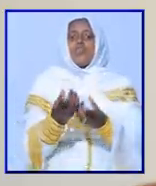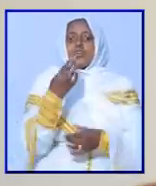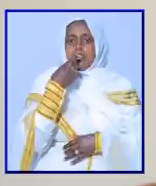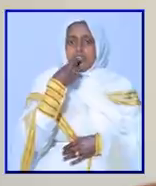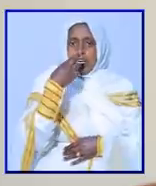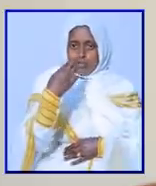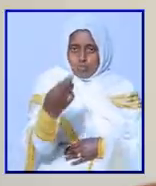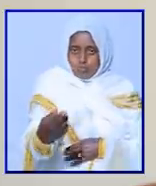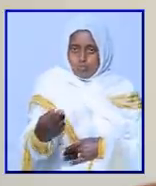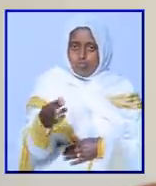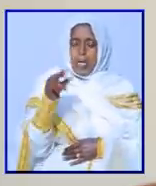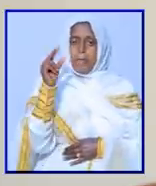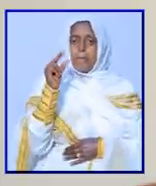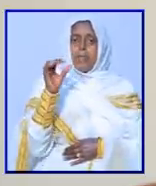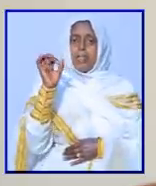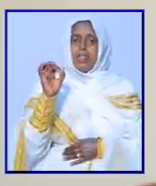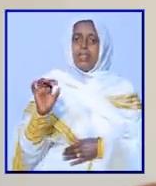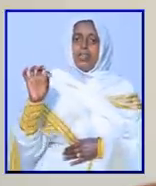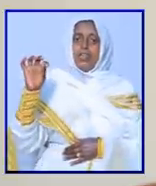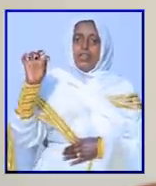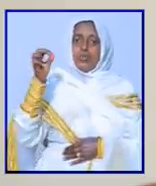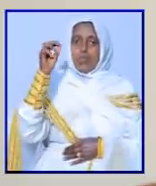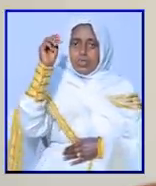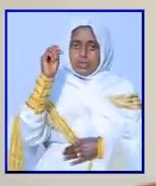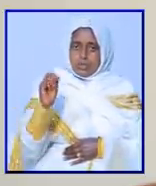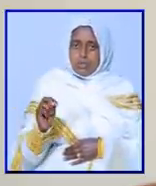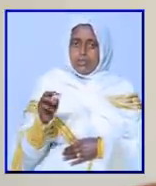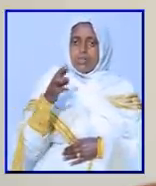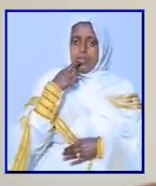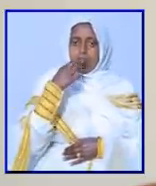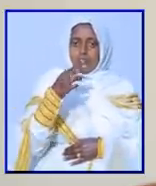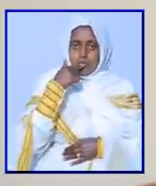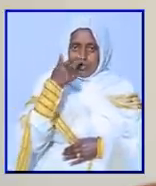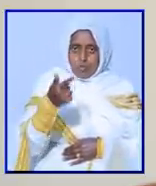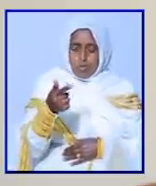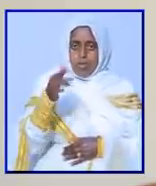ብልቶቹ ናችሁ።